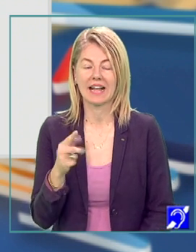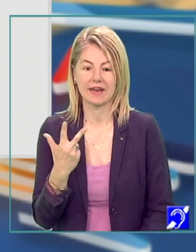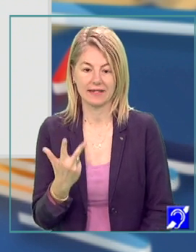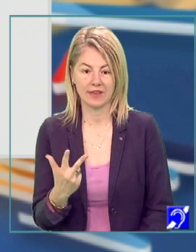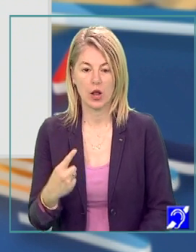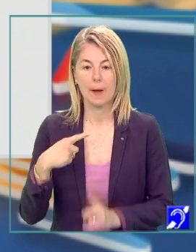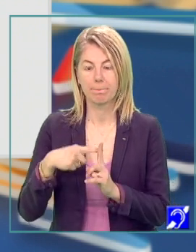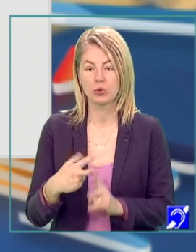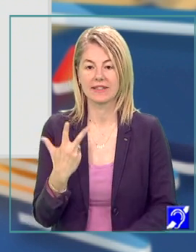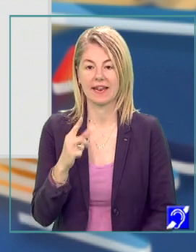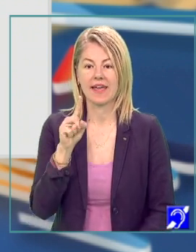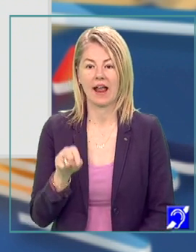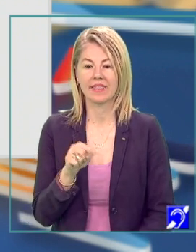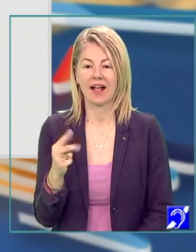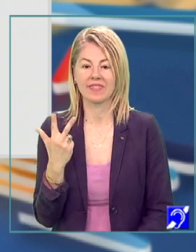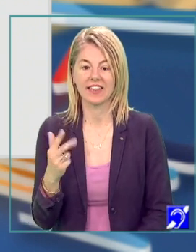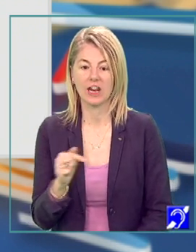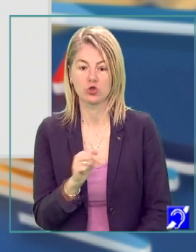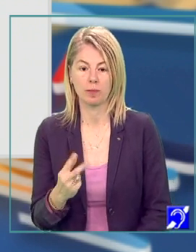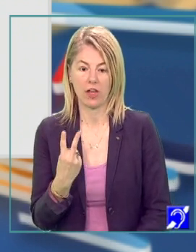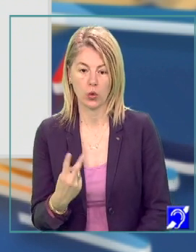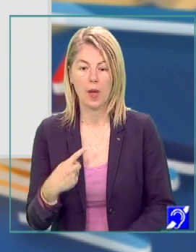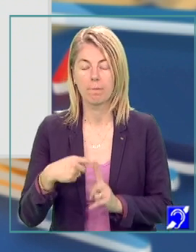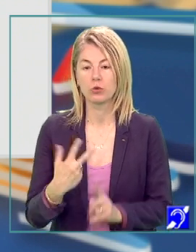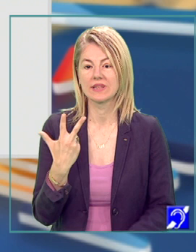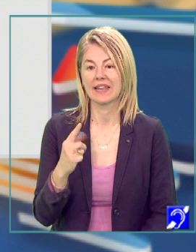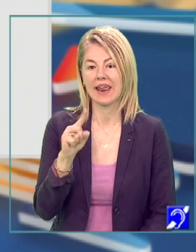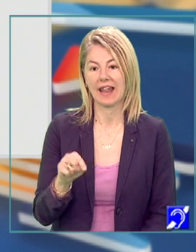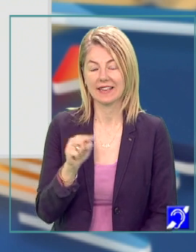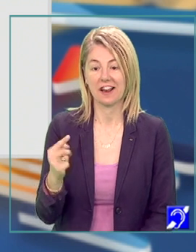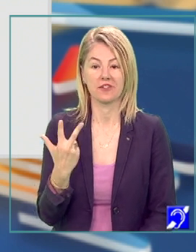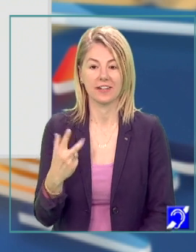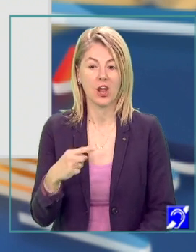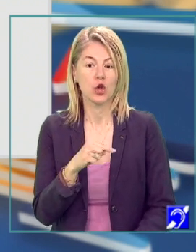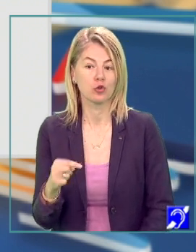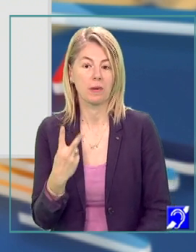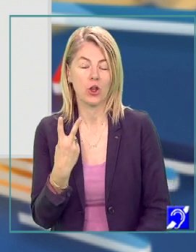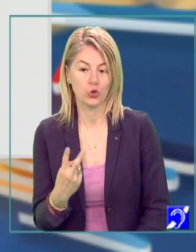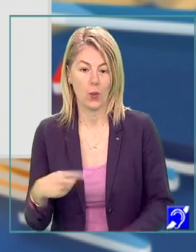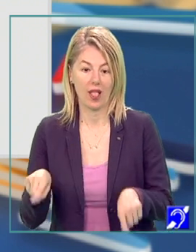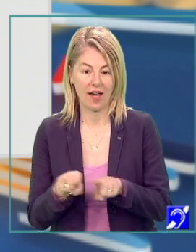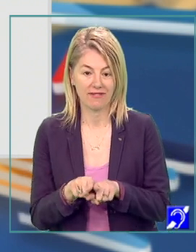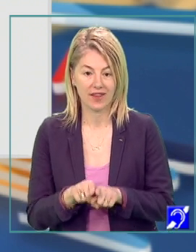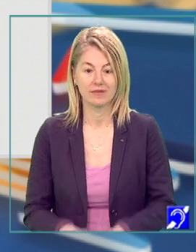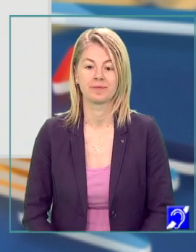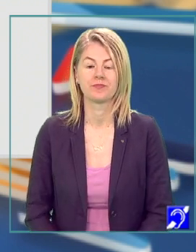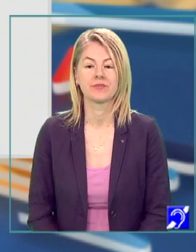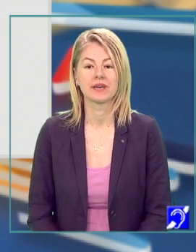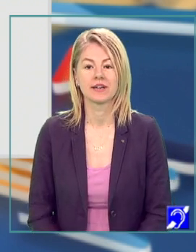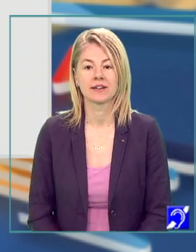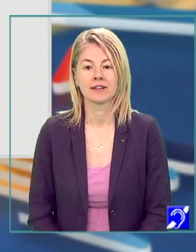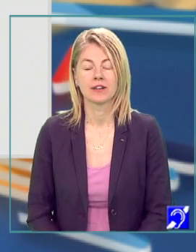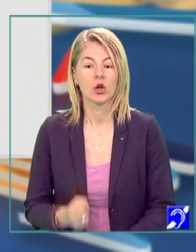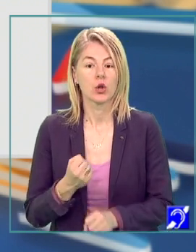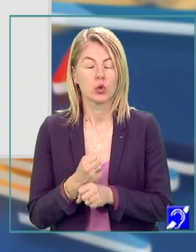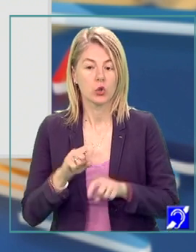3 plus 3 radical din 3 supra 2 plus 3 radical din 3 supra 2 din nou